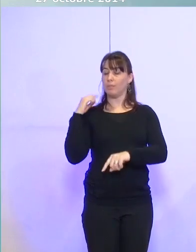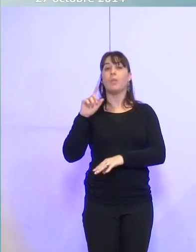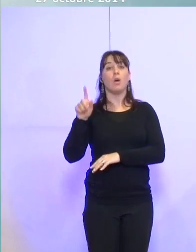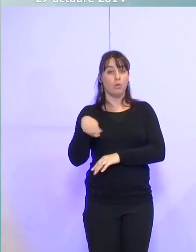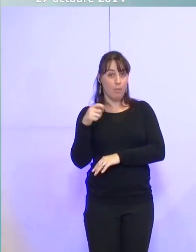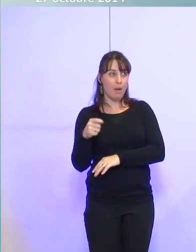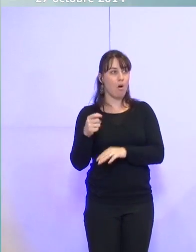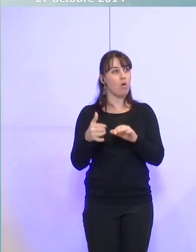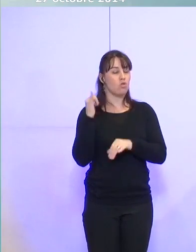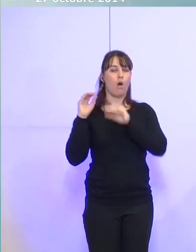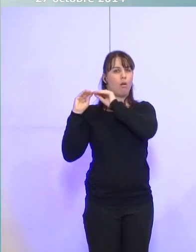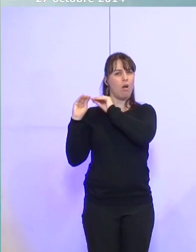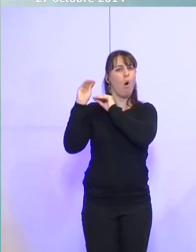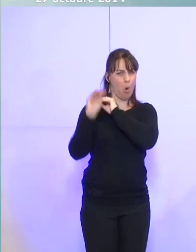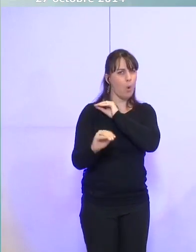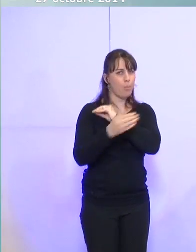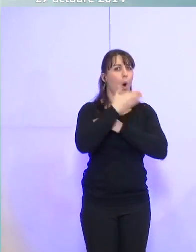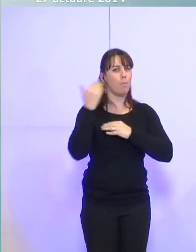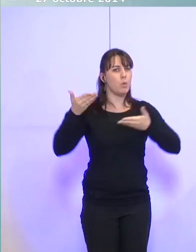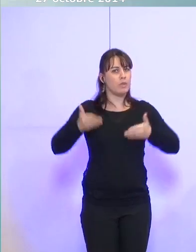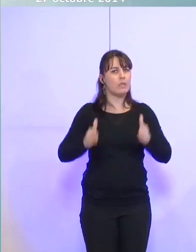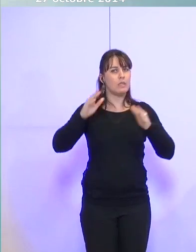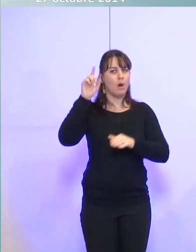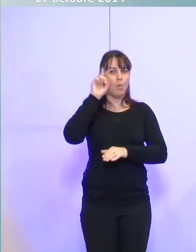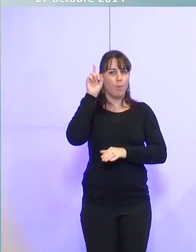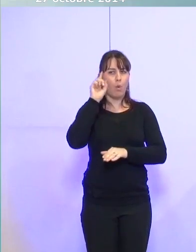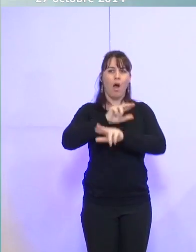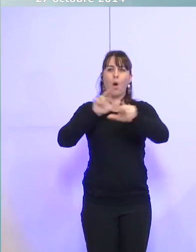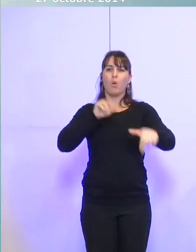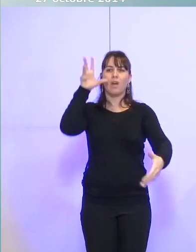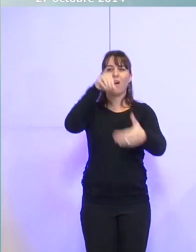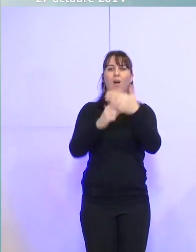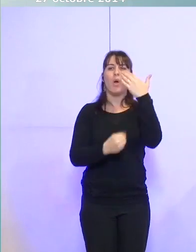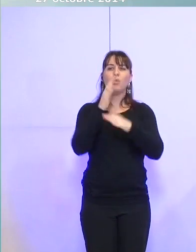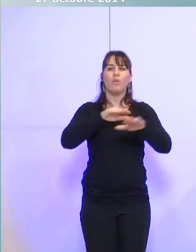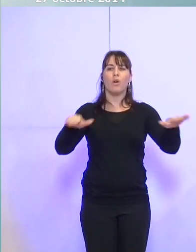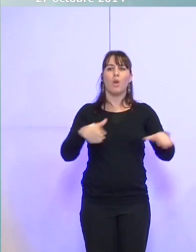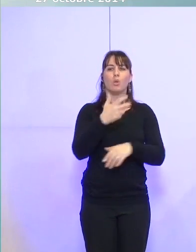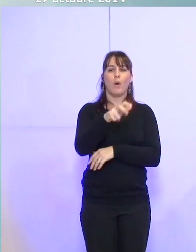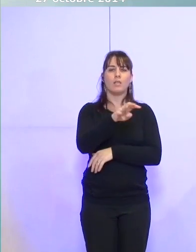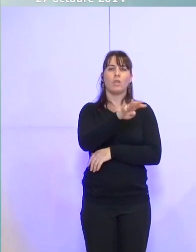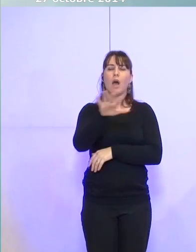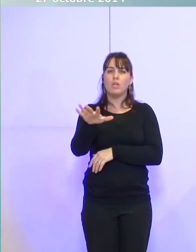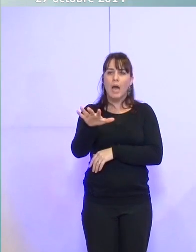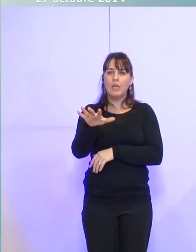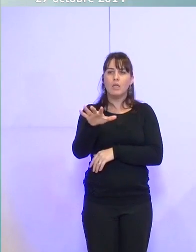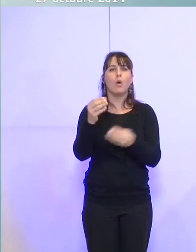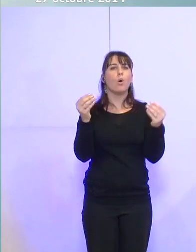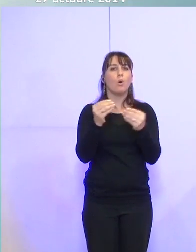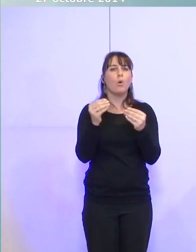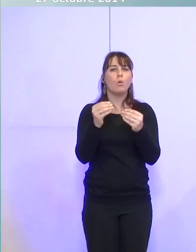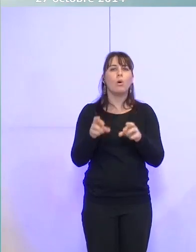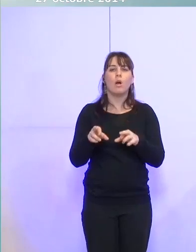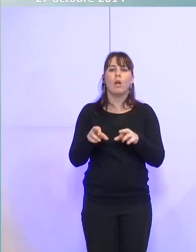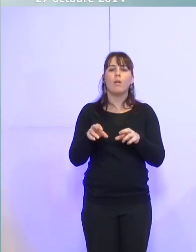alors fait le choix de la reporter, parce que l'intégration dans ce contrat du nouveau parking 345, situé dans la partie